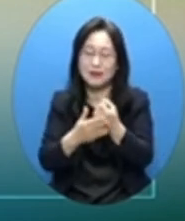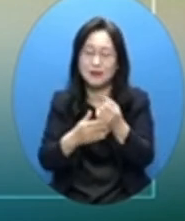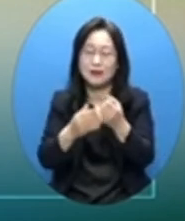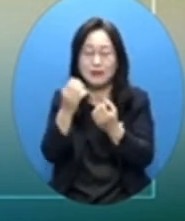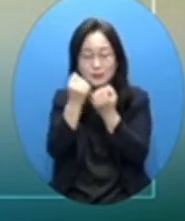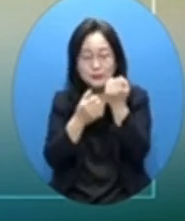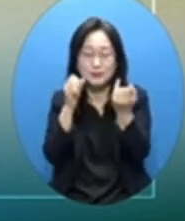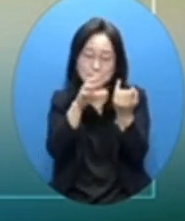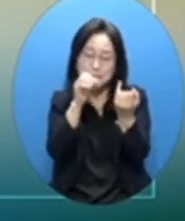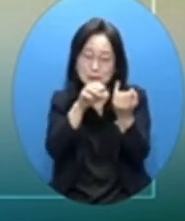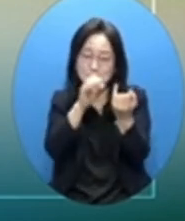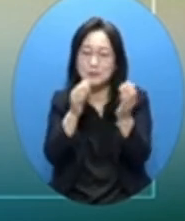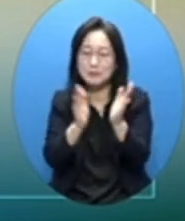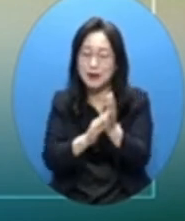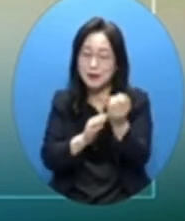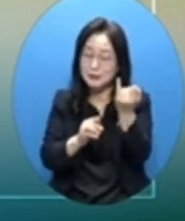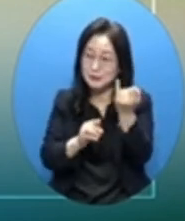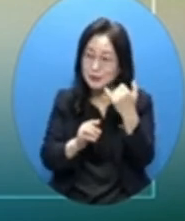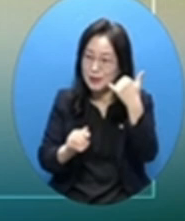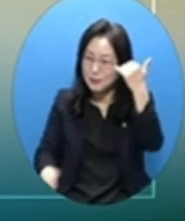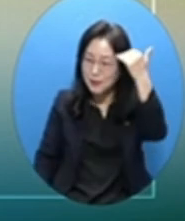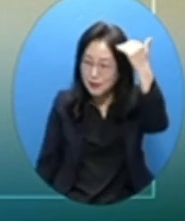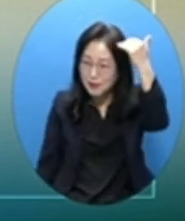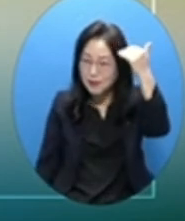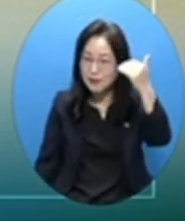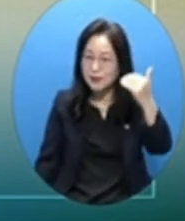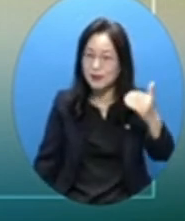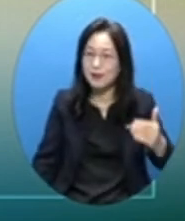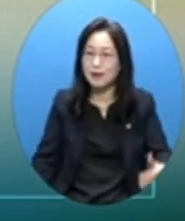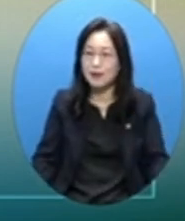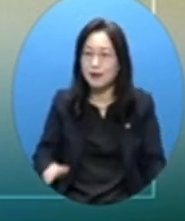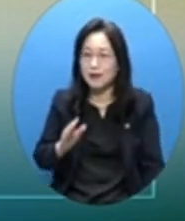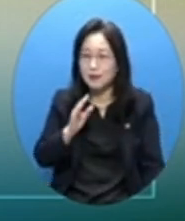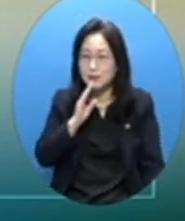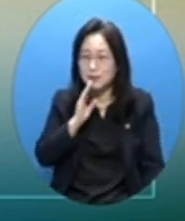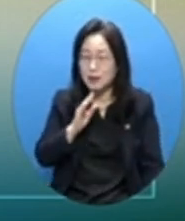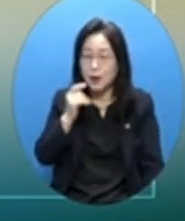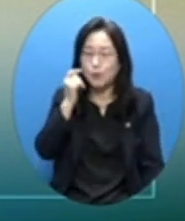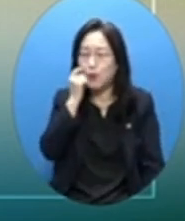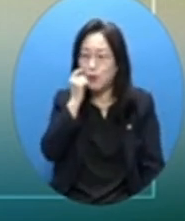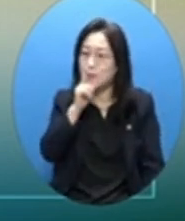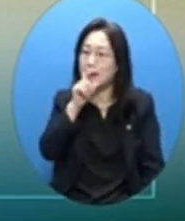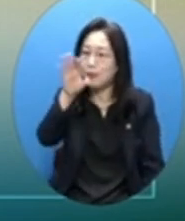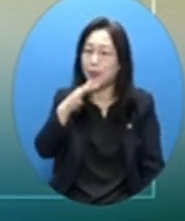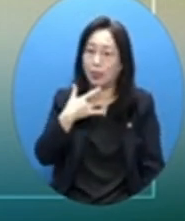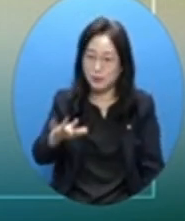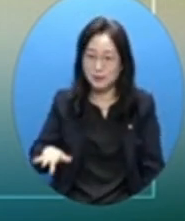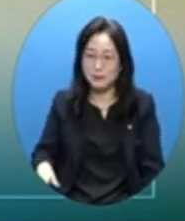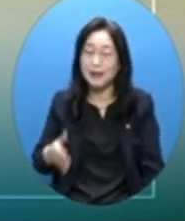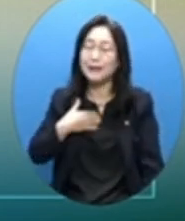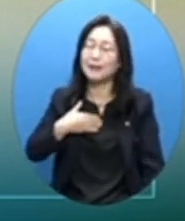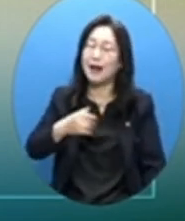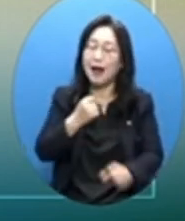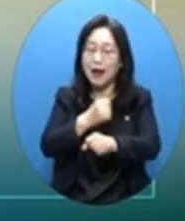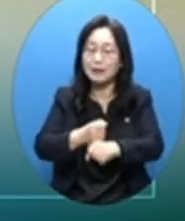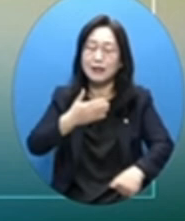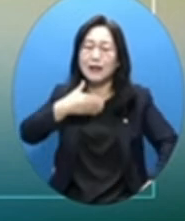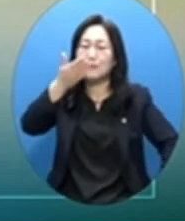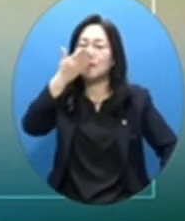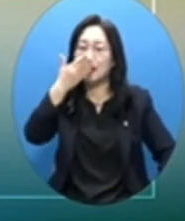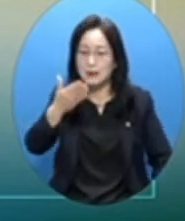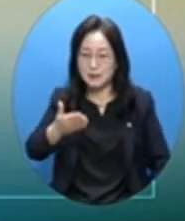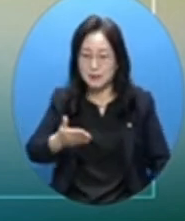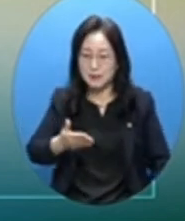전해 주었습니다이 예은이도 잘하면서 못해요 이런 말을 절대 해본 적이 없습니다 내가 할래요 나도 할 수